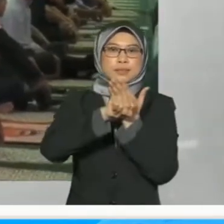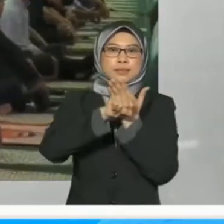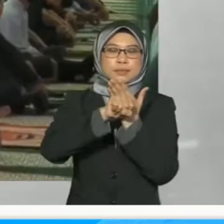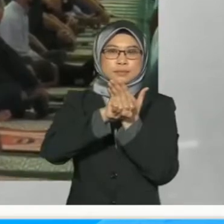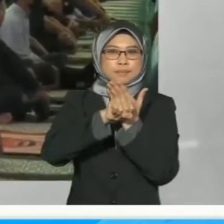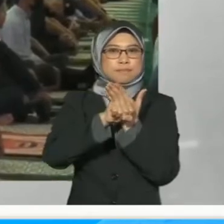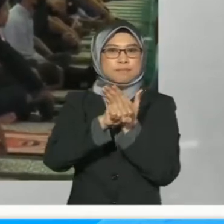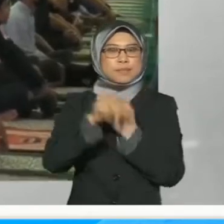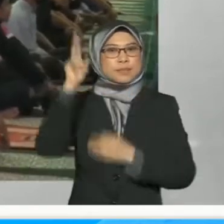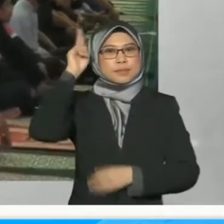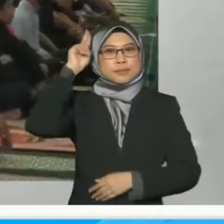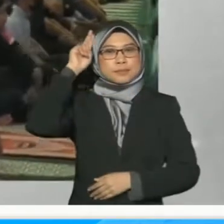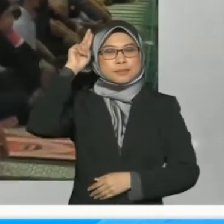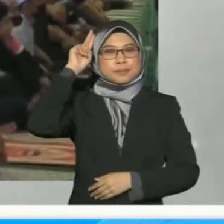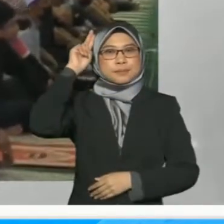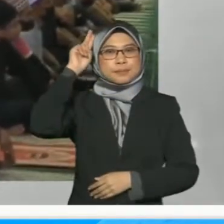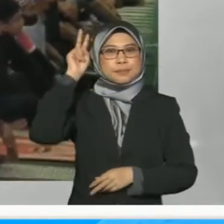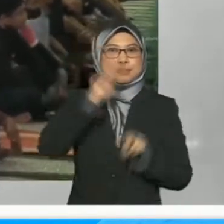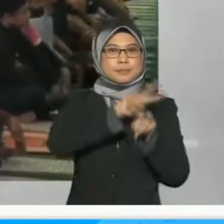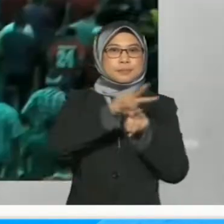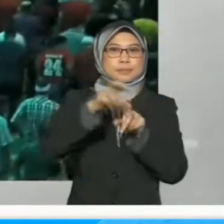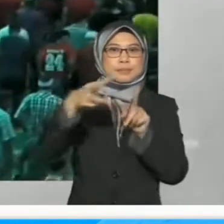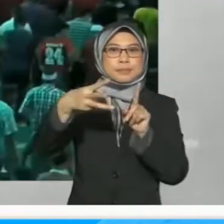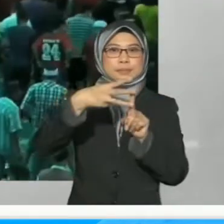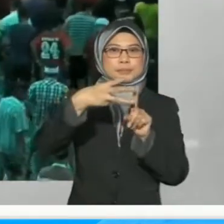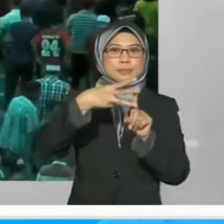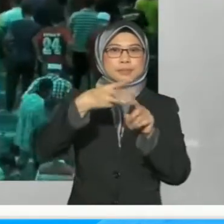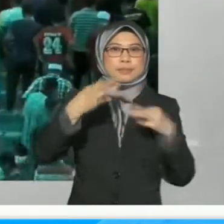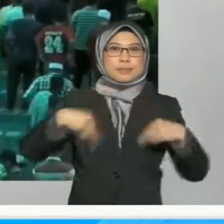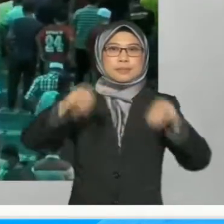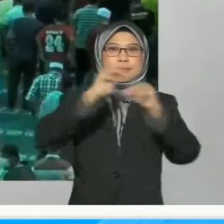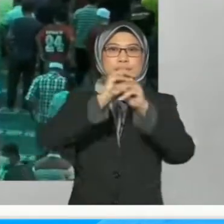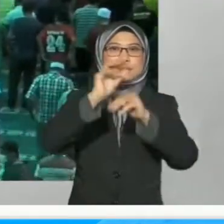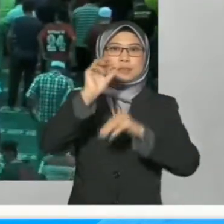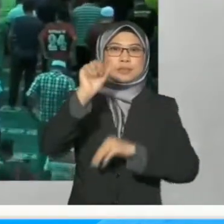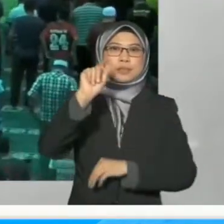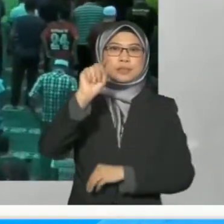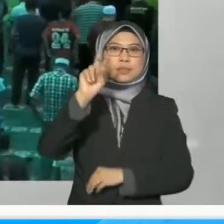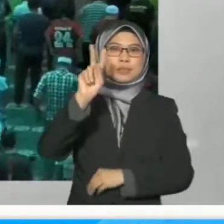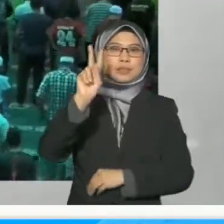berjalan seperti biasa tinjauan bernama TV dimaksud